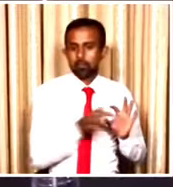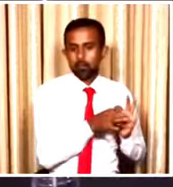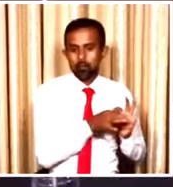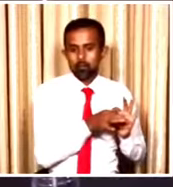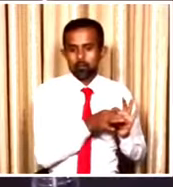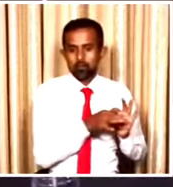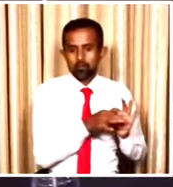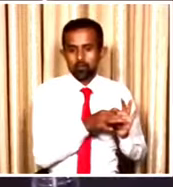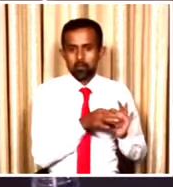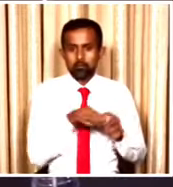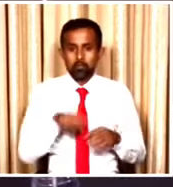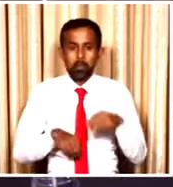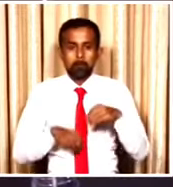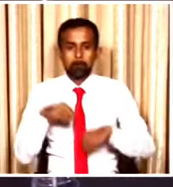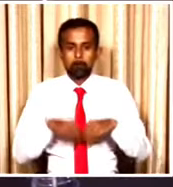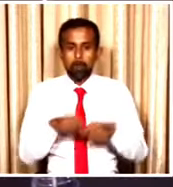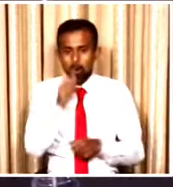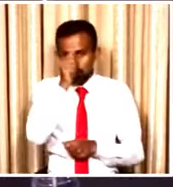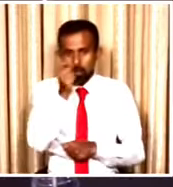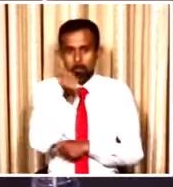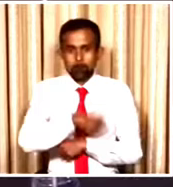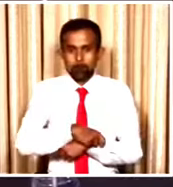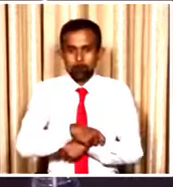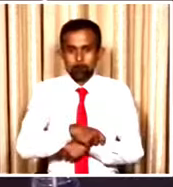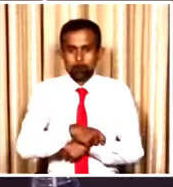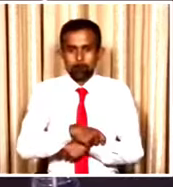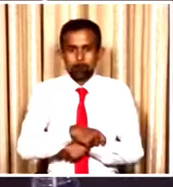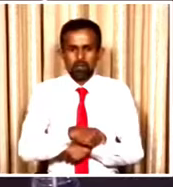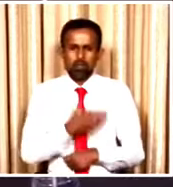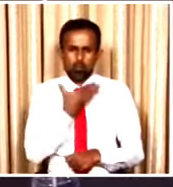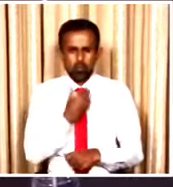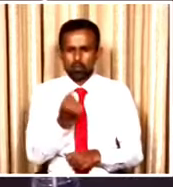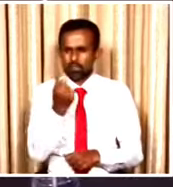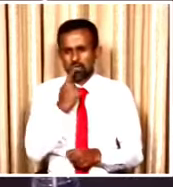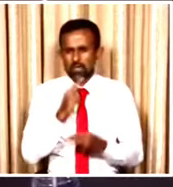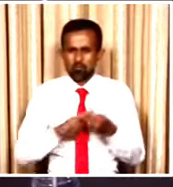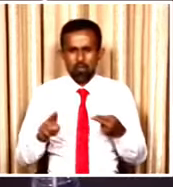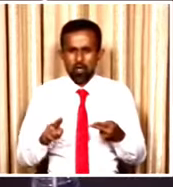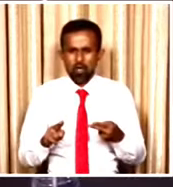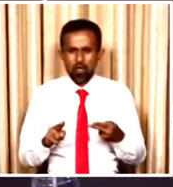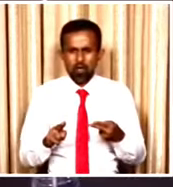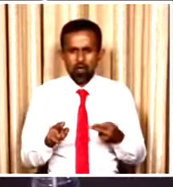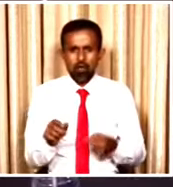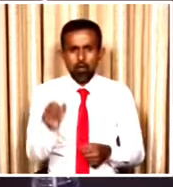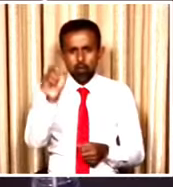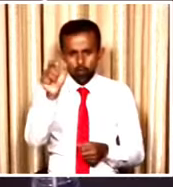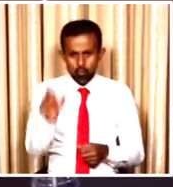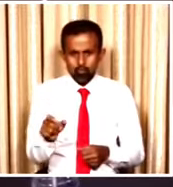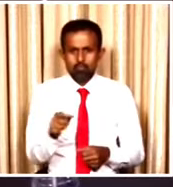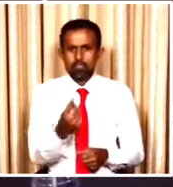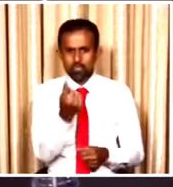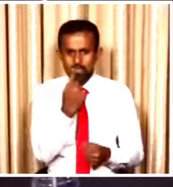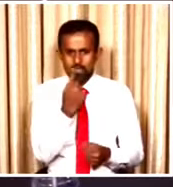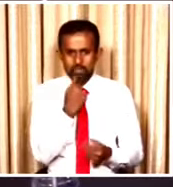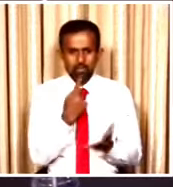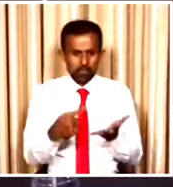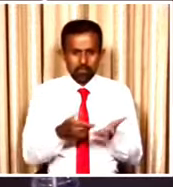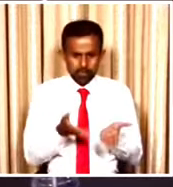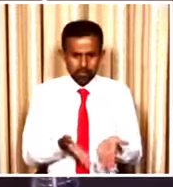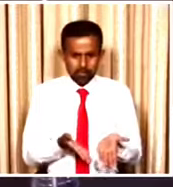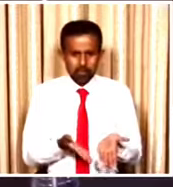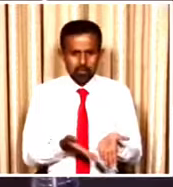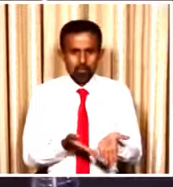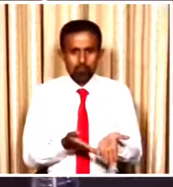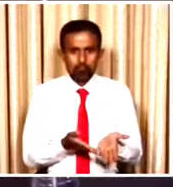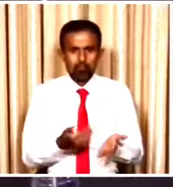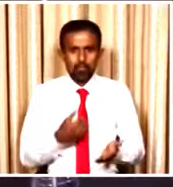මේක තමා මේකේ තියෙන දේශපාලන කුමන්ත්‍රණය ඒක නිසා මේ බොරු කියන්න එපා තමුන්නාංශලා මේ මේ කියන දේවල් දැන් මේ කියනවා